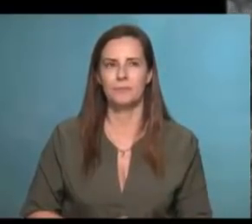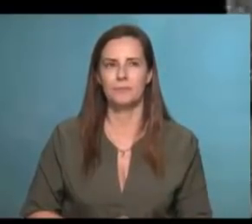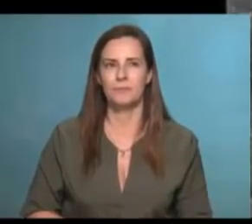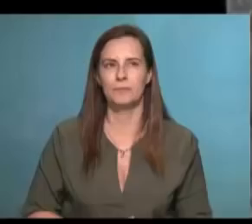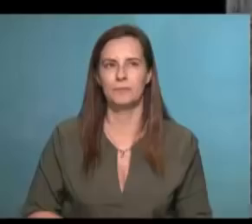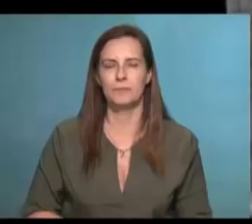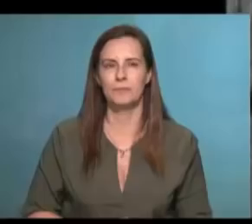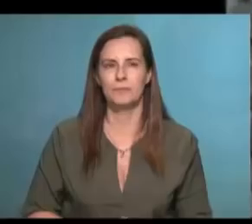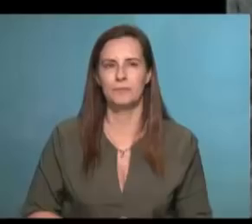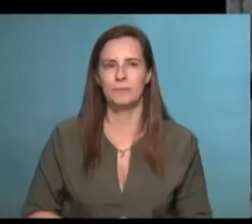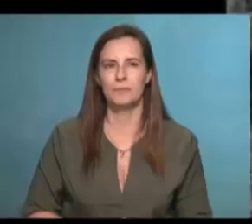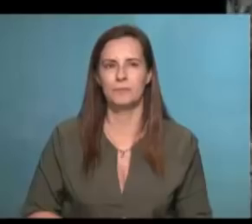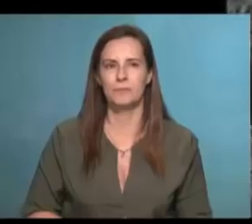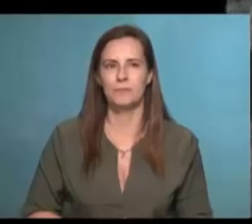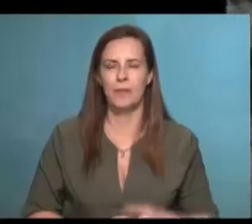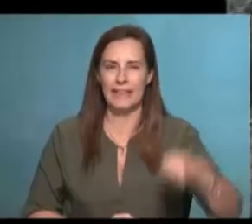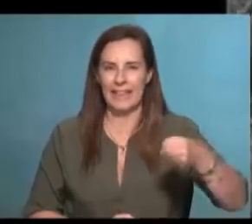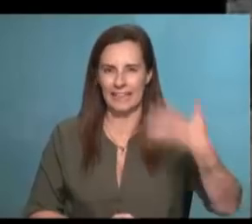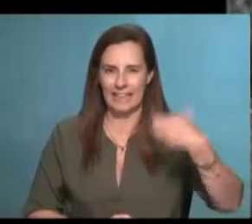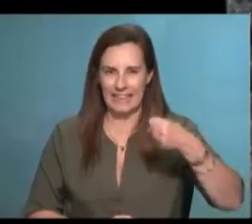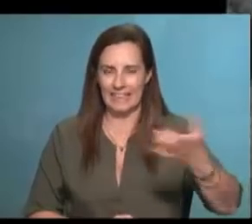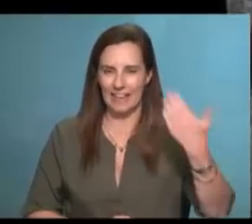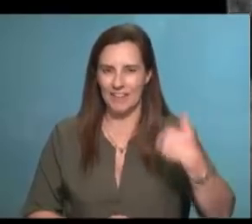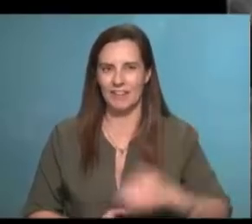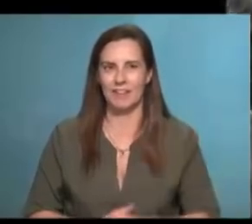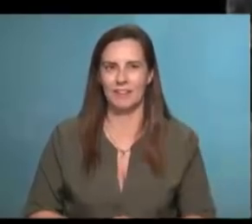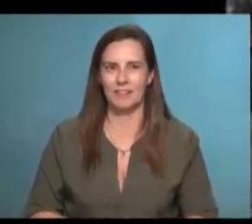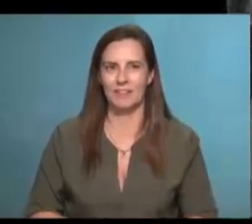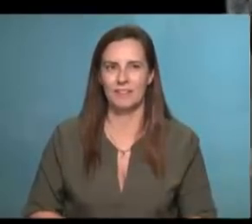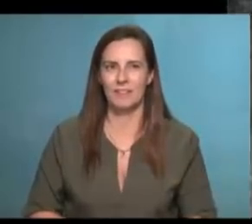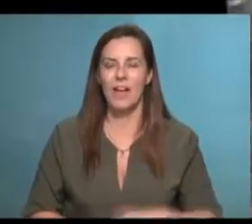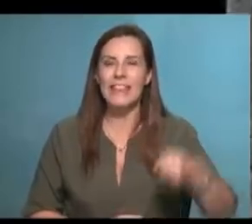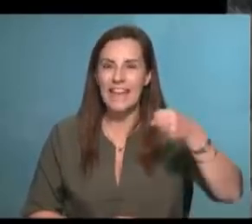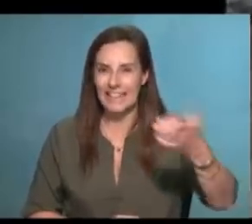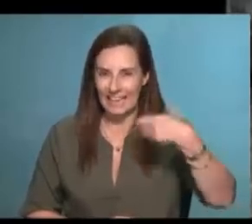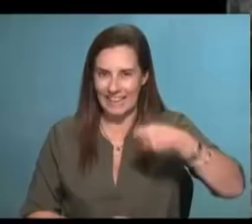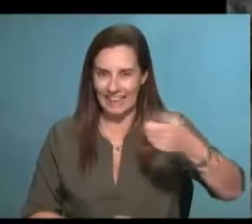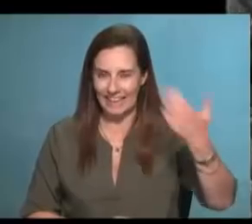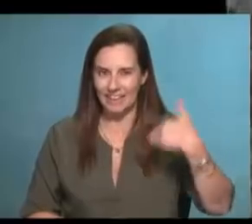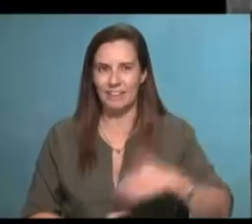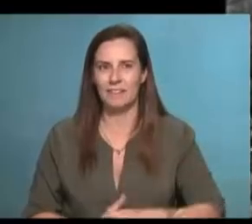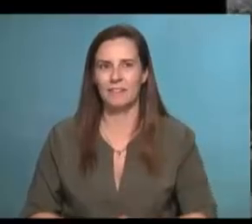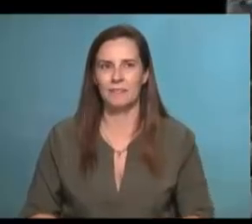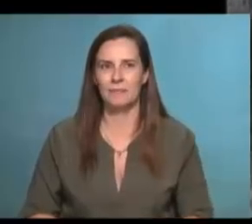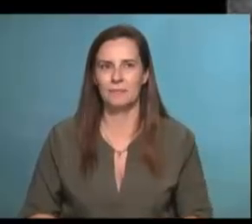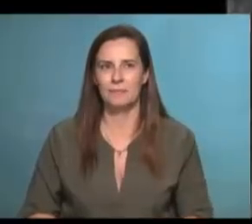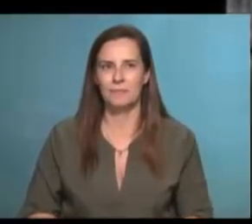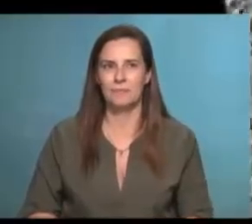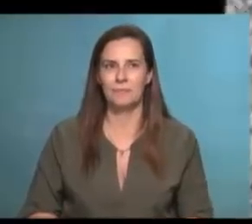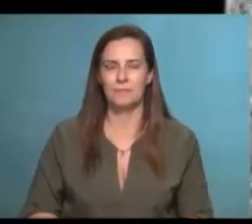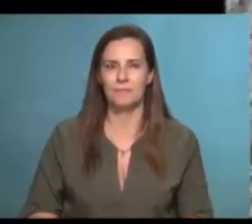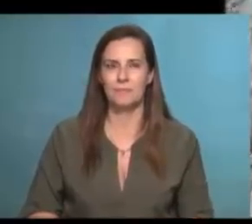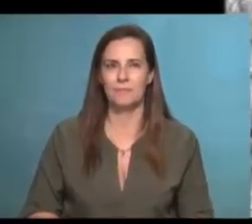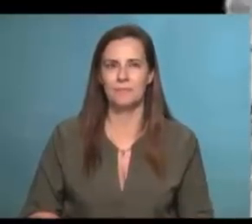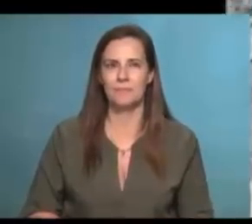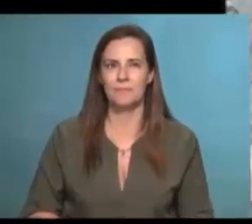תציל את התיק, תציל את התיק שלו. לא, חליל. הוא איזה תציל. אני אידן. מה אתה לא יודע לפה? מה אתה? היי, אידן! אף